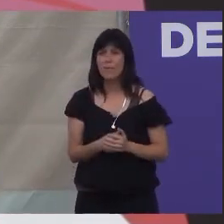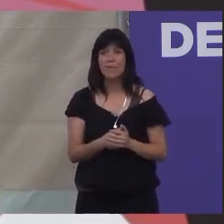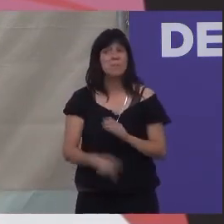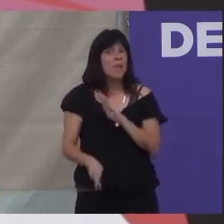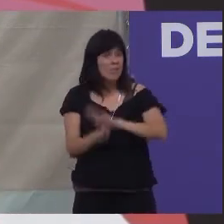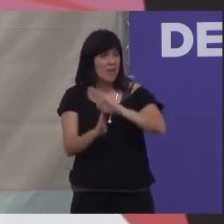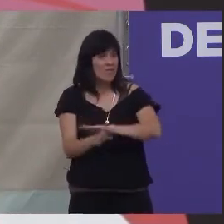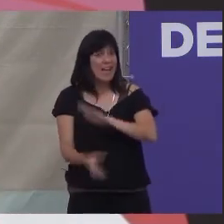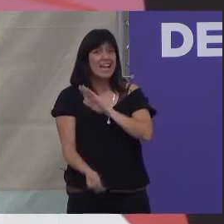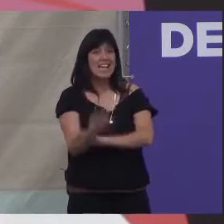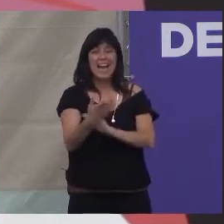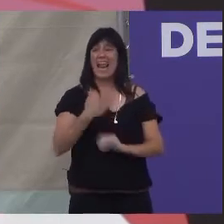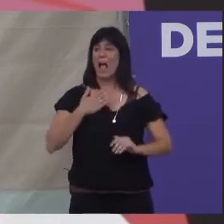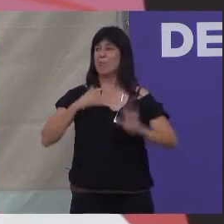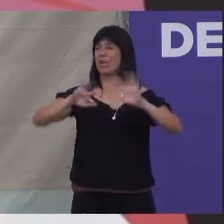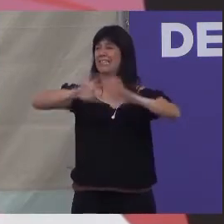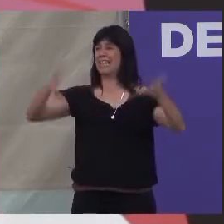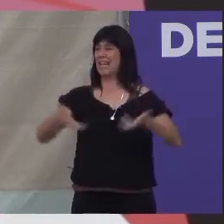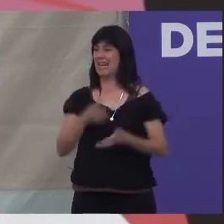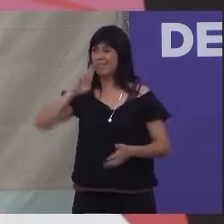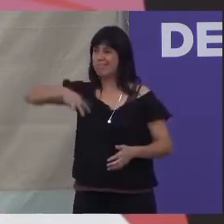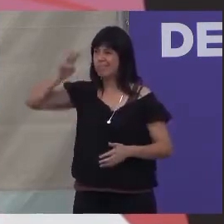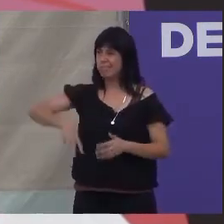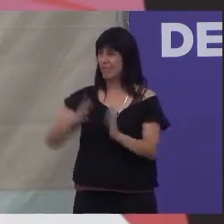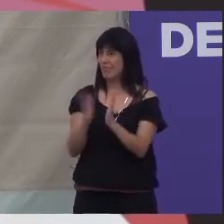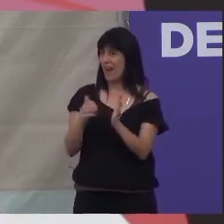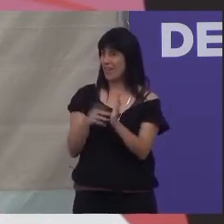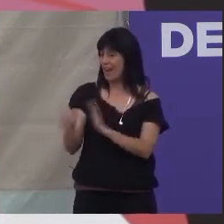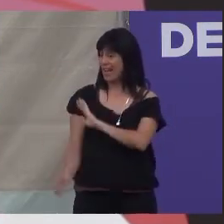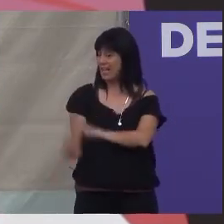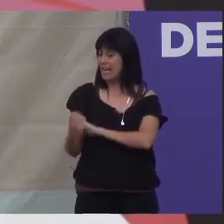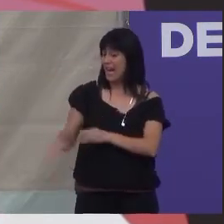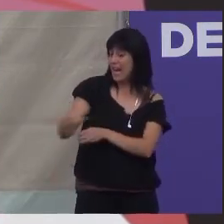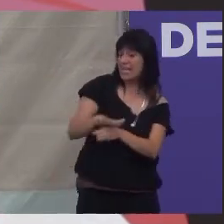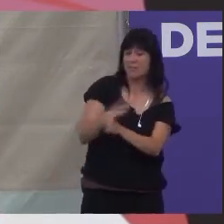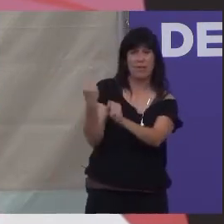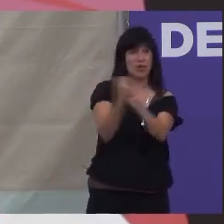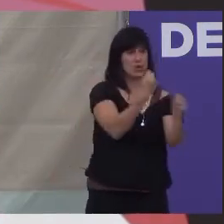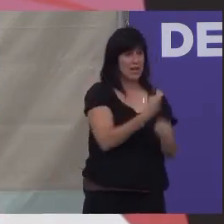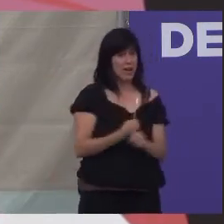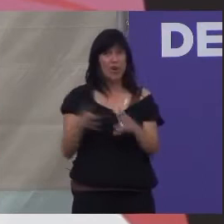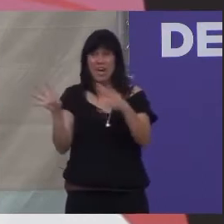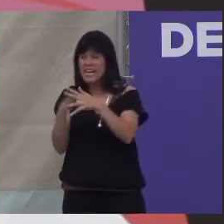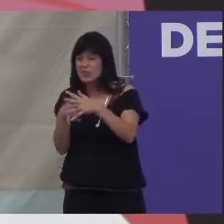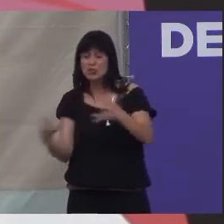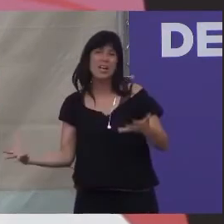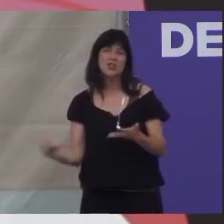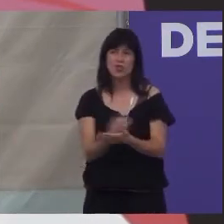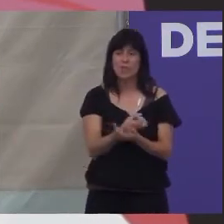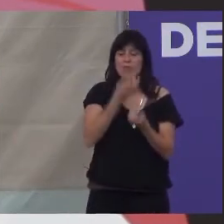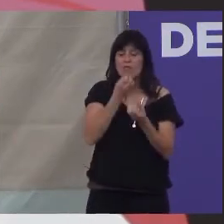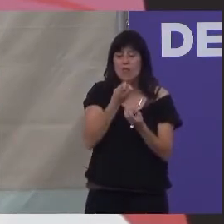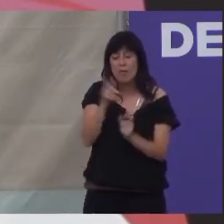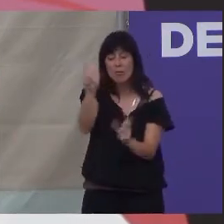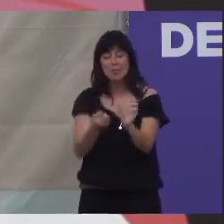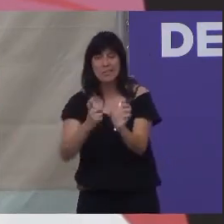Crearem la nostra internet valenciana que facilitarà espais de treball per a totes les estructures, donarà informació per a inscrits